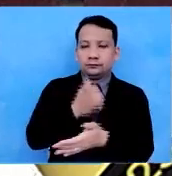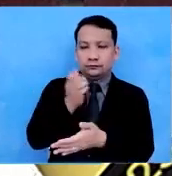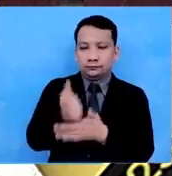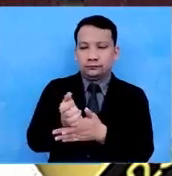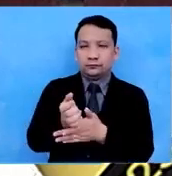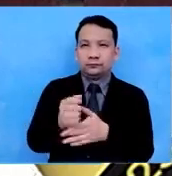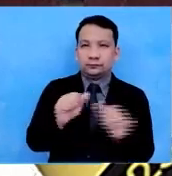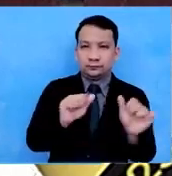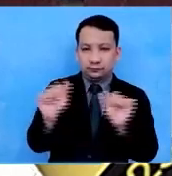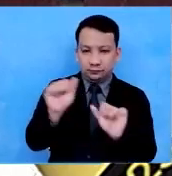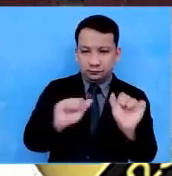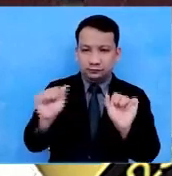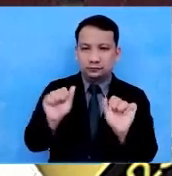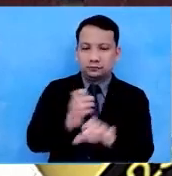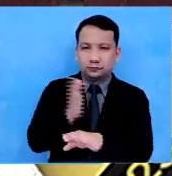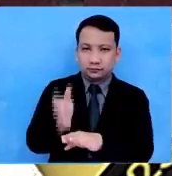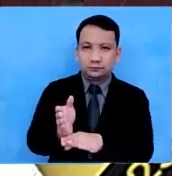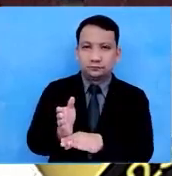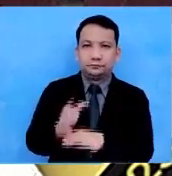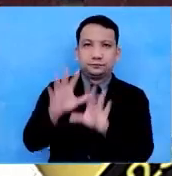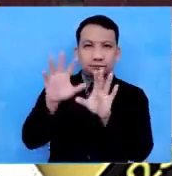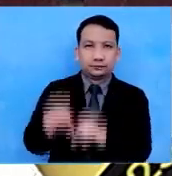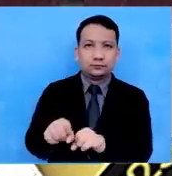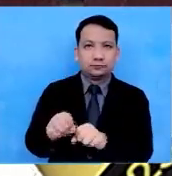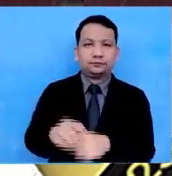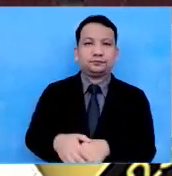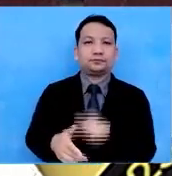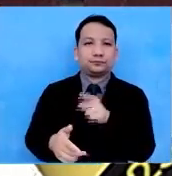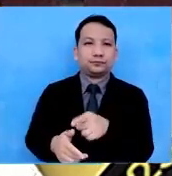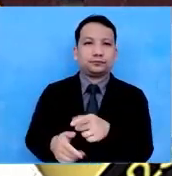narespondihan. At nahuli yung